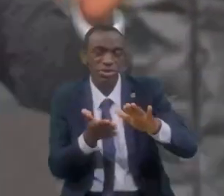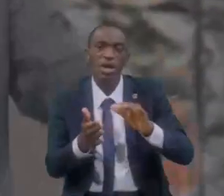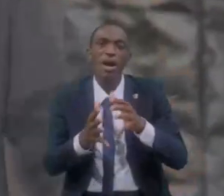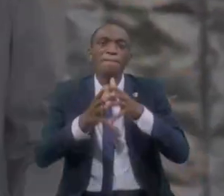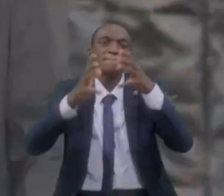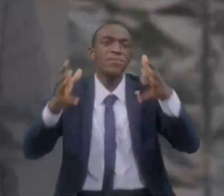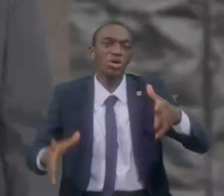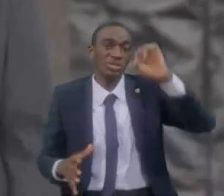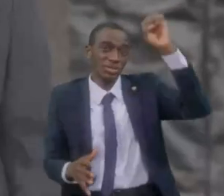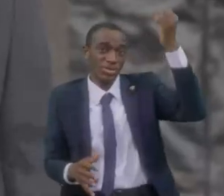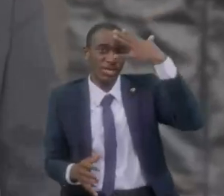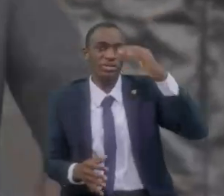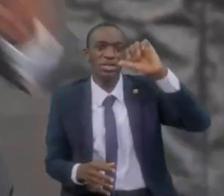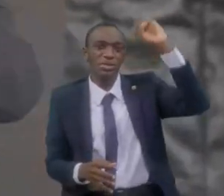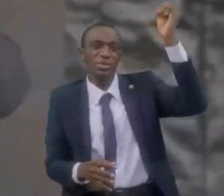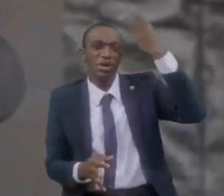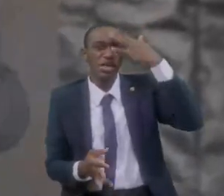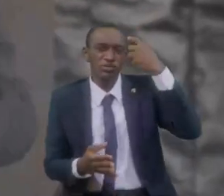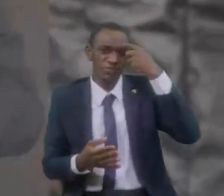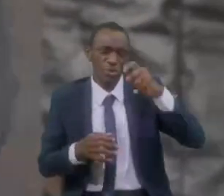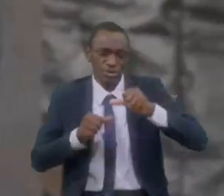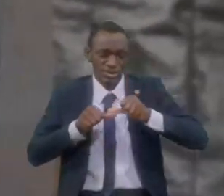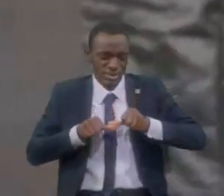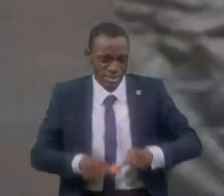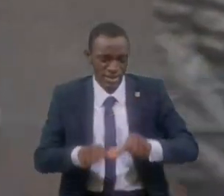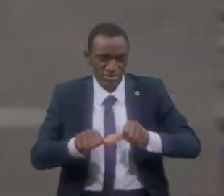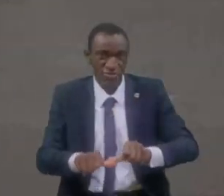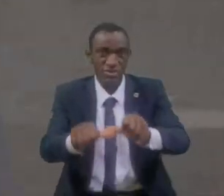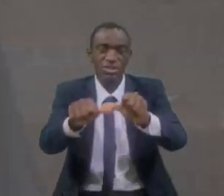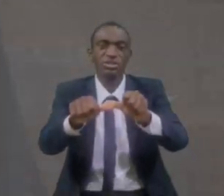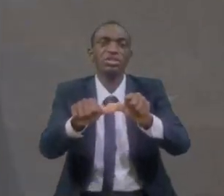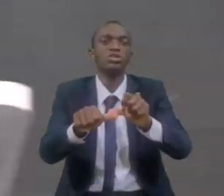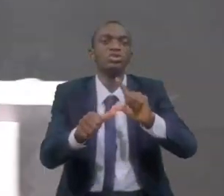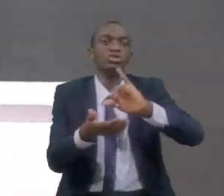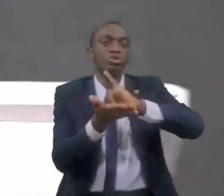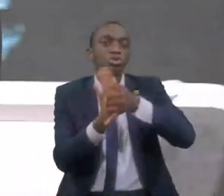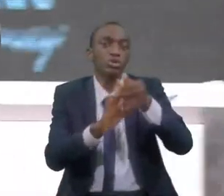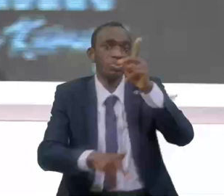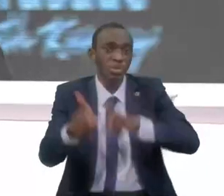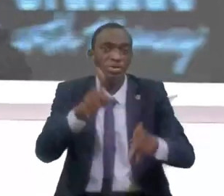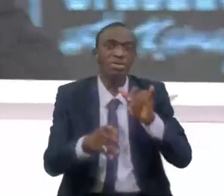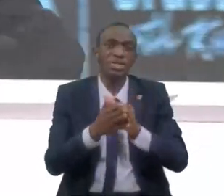l'abondance de la grâce pour la fermeté, ceux qui ont reçu